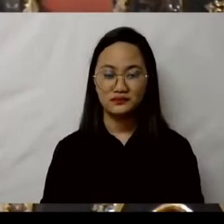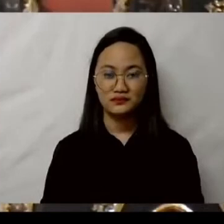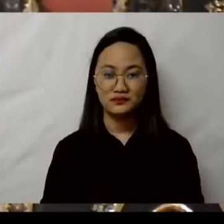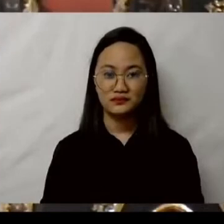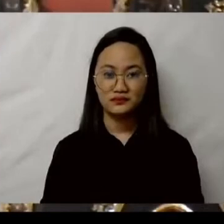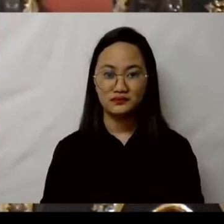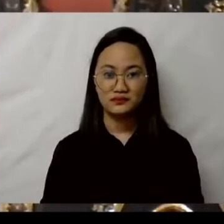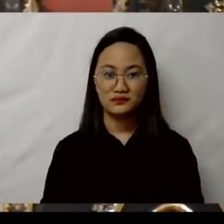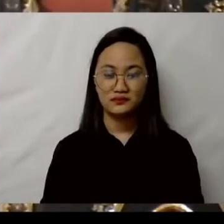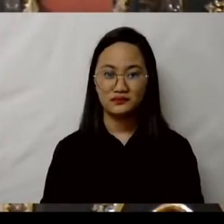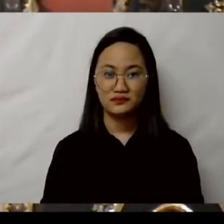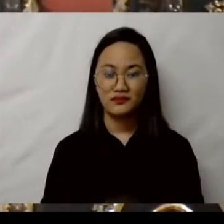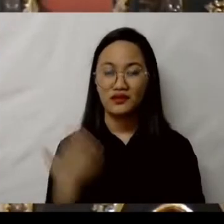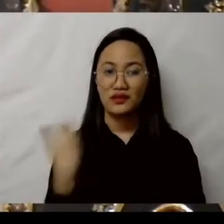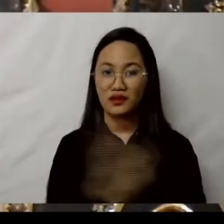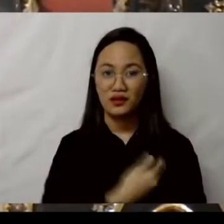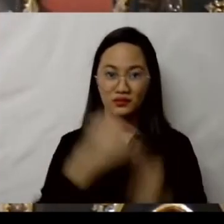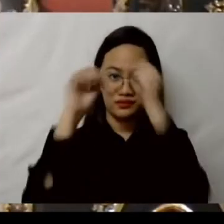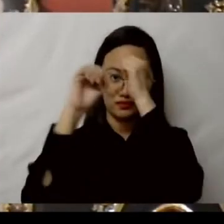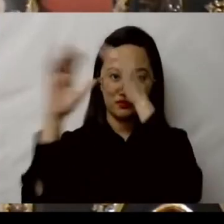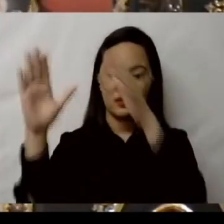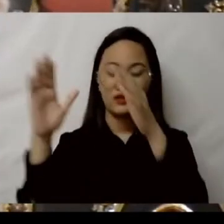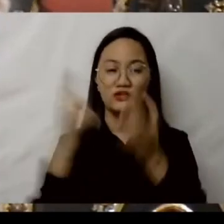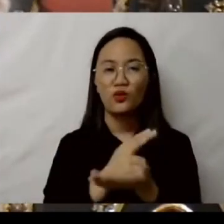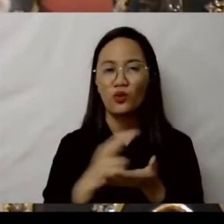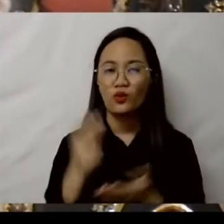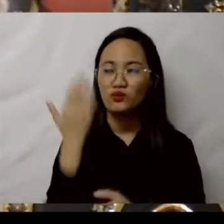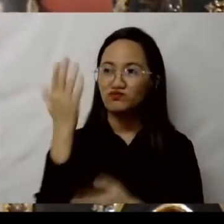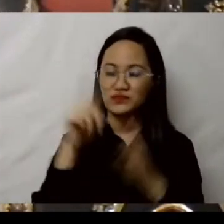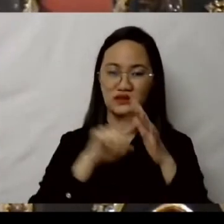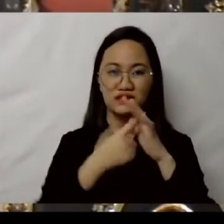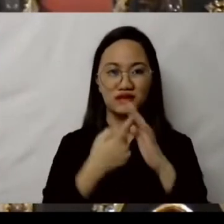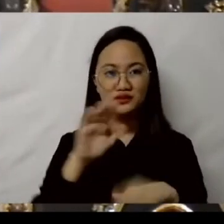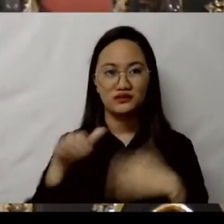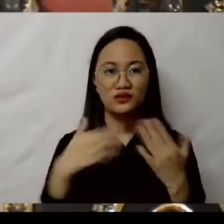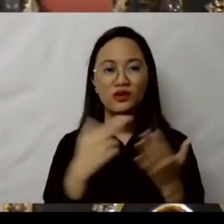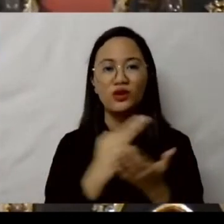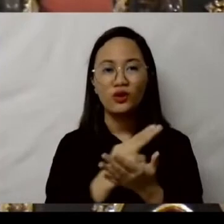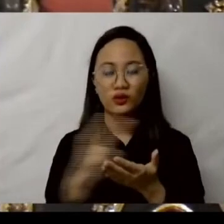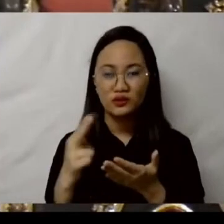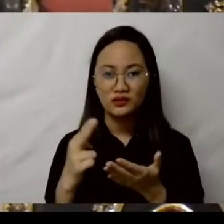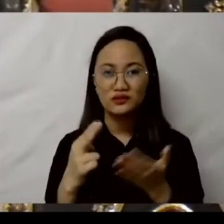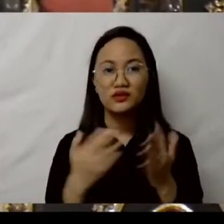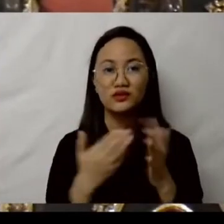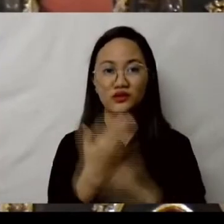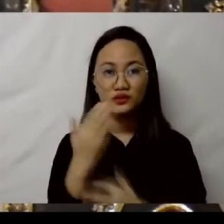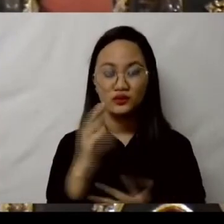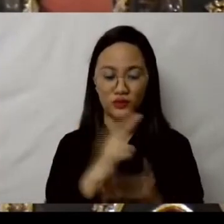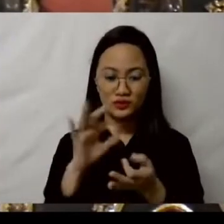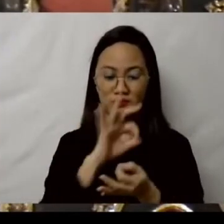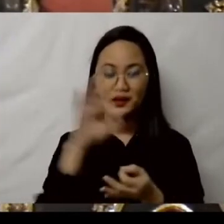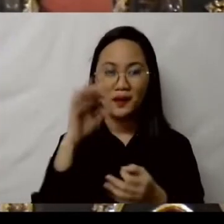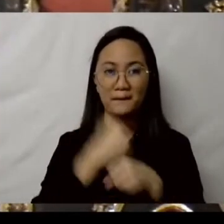Ama naming banal, ikaw ang bukal ng tanang kabanalan, kaya't sa pamamagitan ng iyong Espiritu, gawin mong banal ang mga kaloob